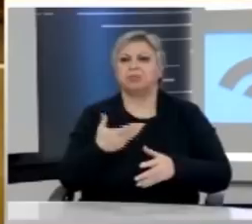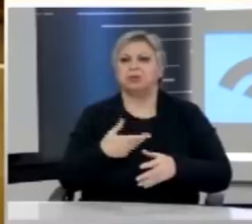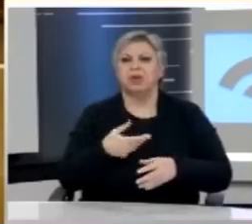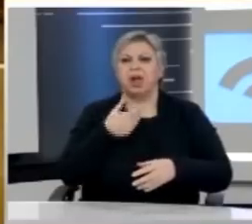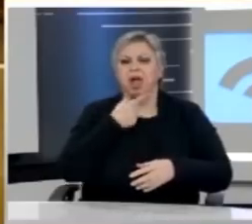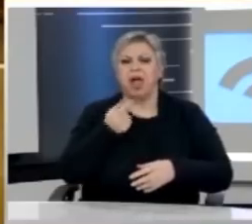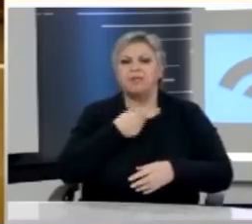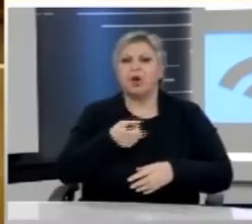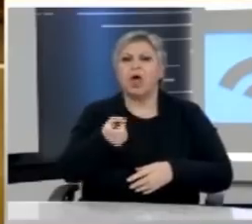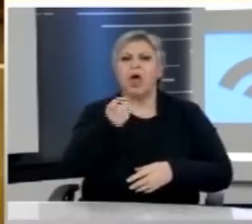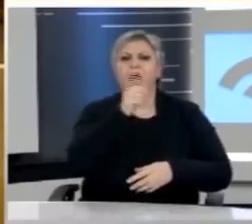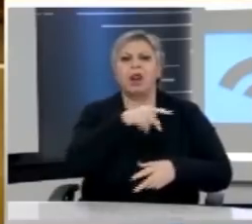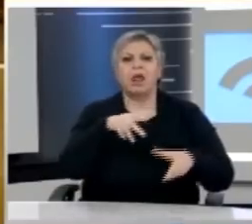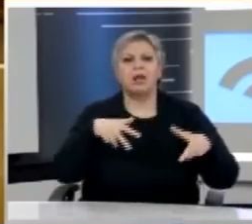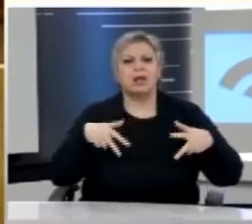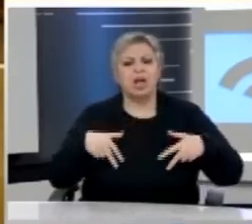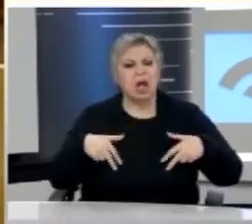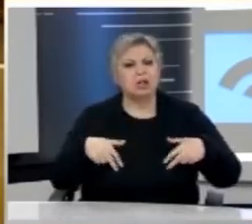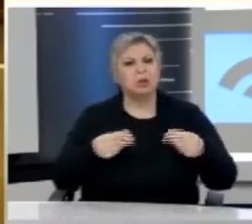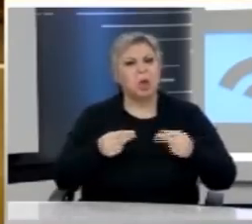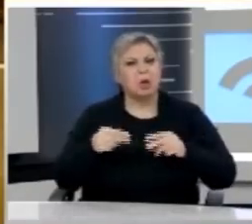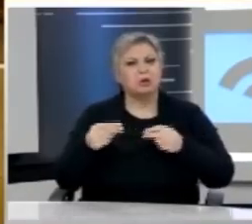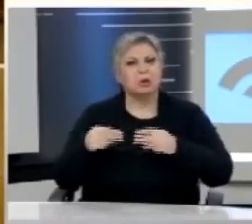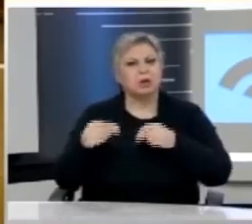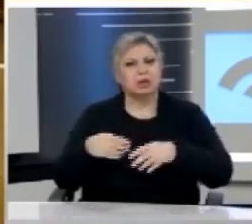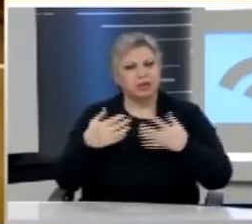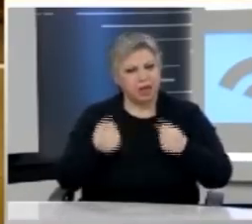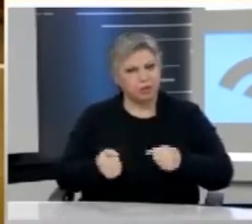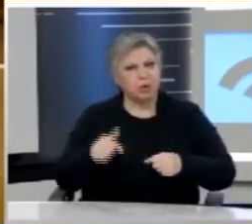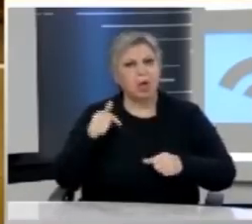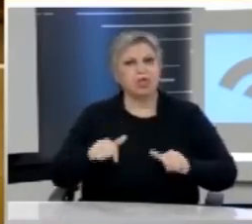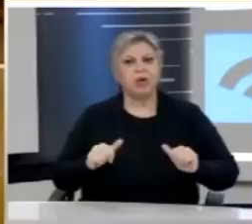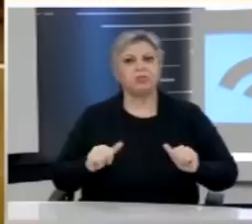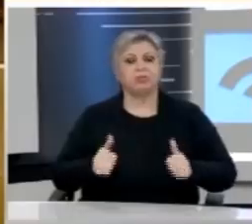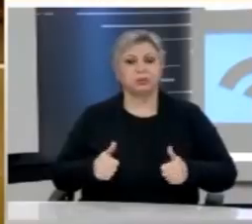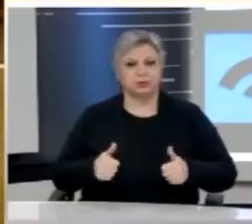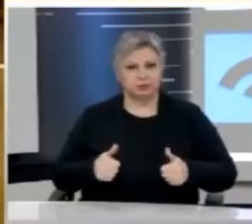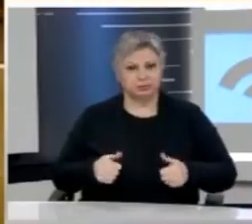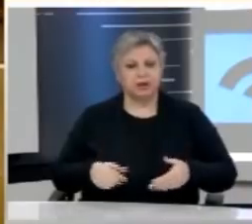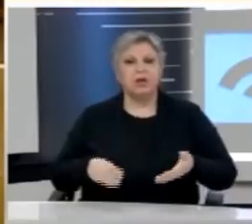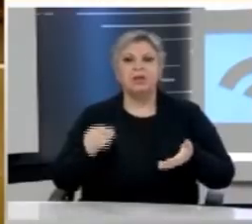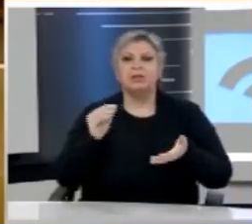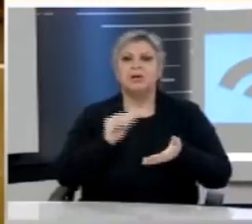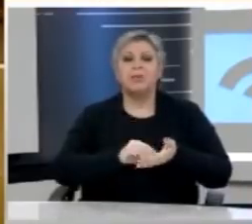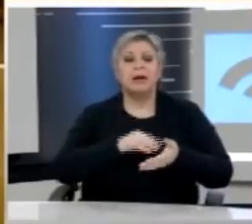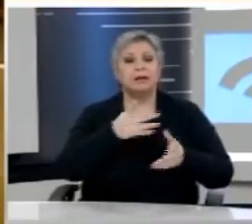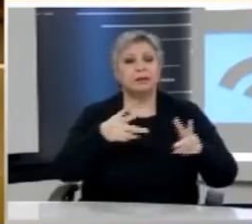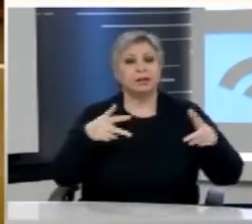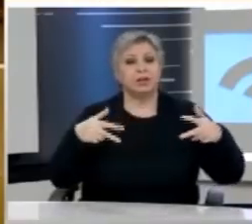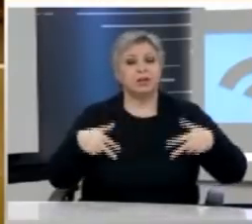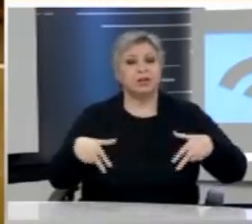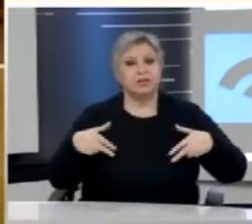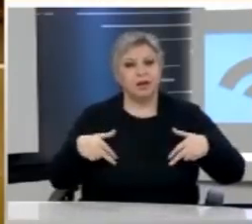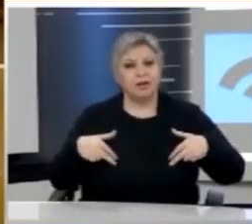καπιταλιστικά κράτη. Καταψηφίζουμε την κυβέρνηση που καλλιεργεί την μείωση των απαιτήσεων, την